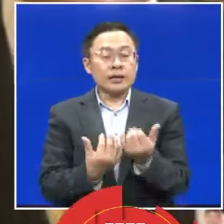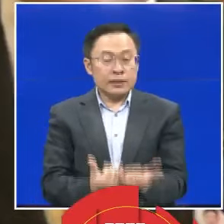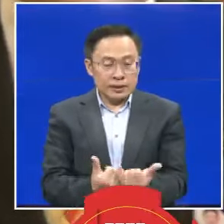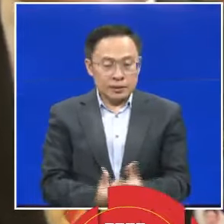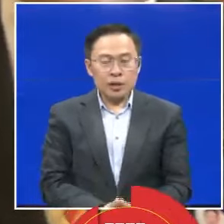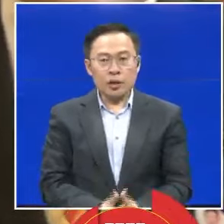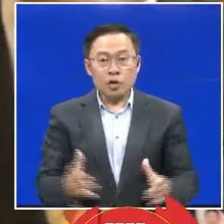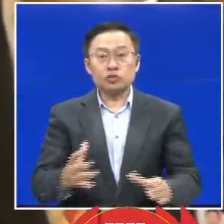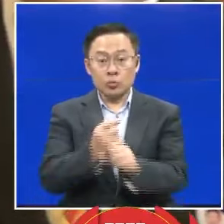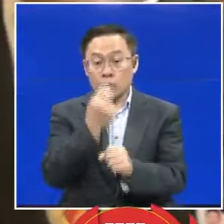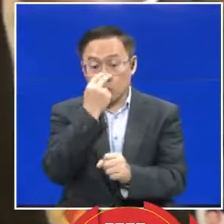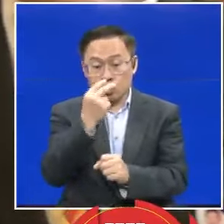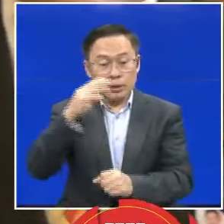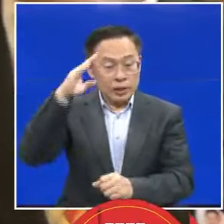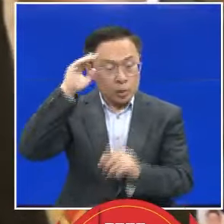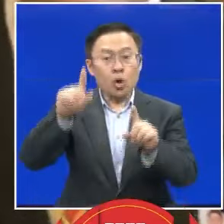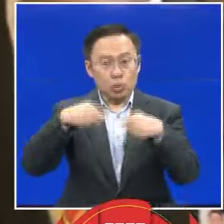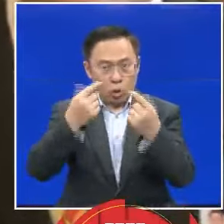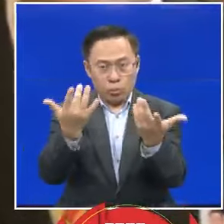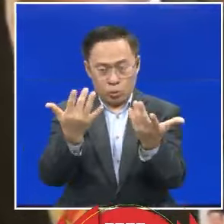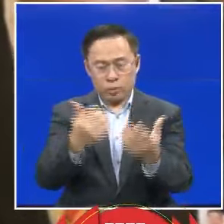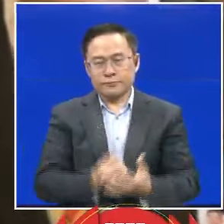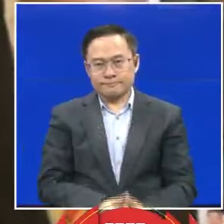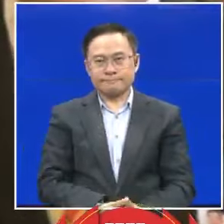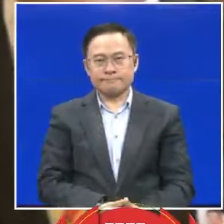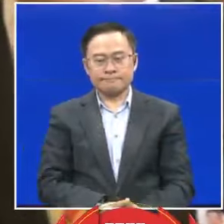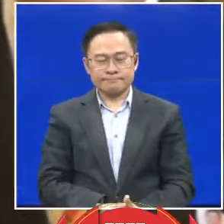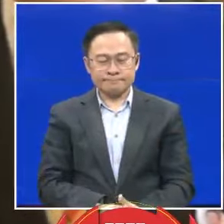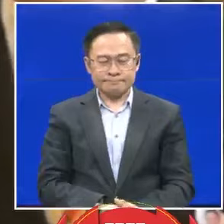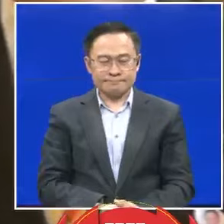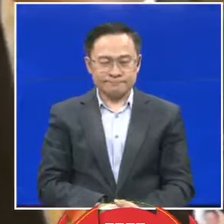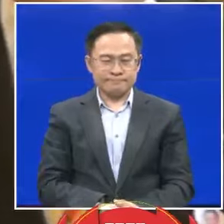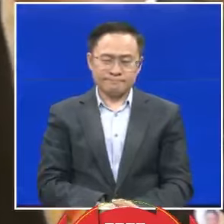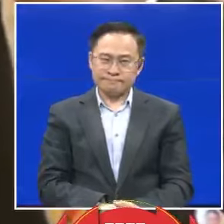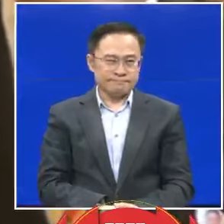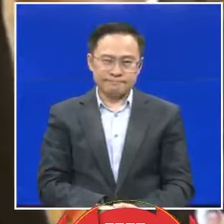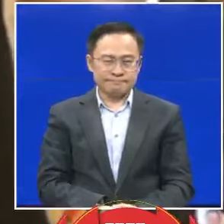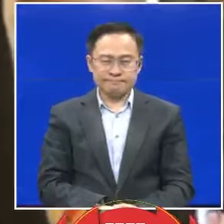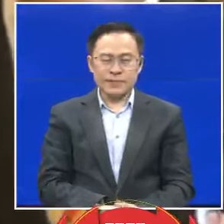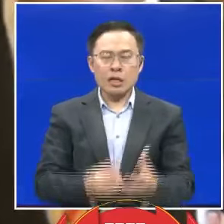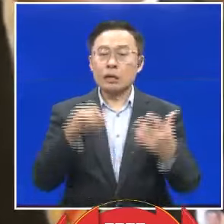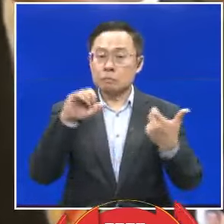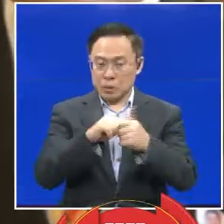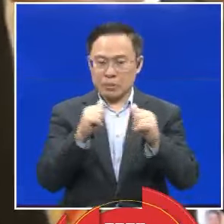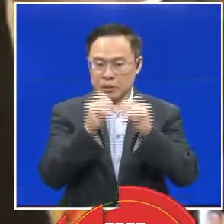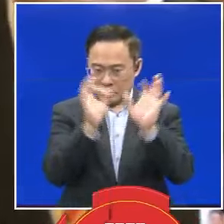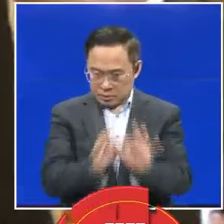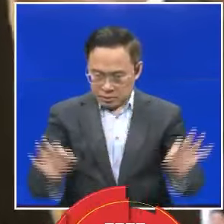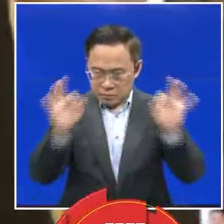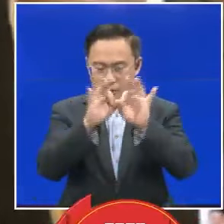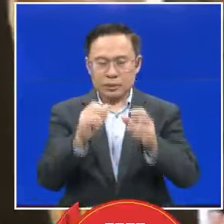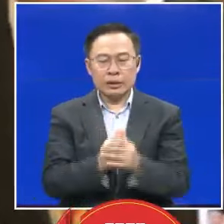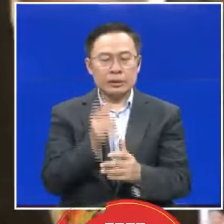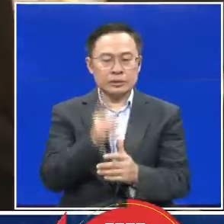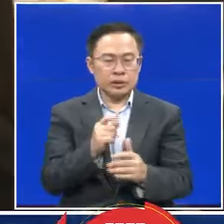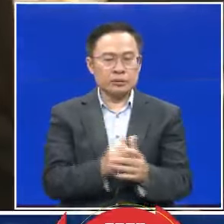ขอรอฟังดูเหตุผลจากกองทัพ ฮะเป็นอีกหนึ่งเรื่องใหญ่นะครับที่มีข่าวมาตั้งแต่เมื่อว